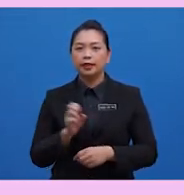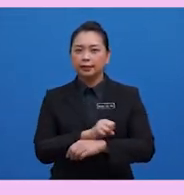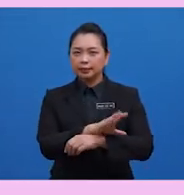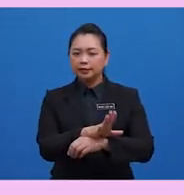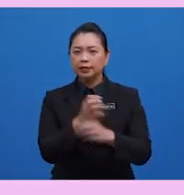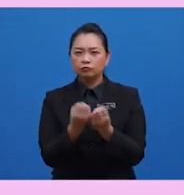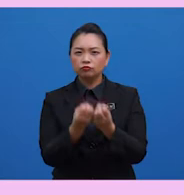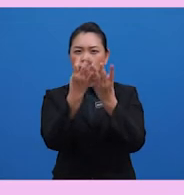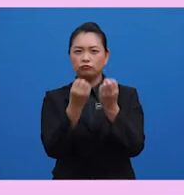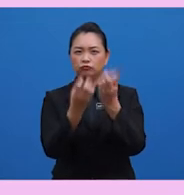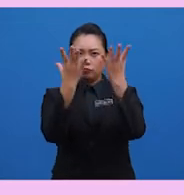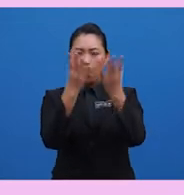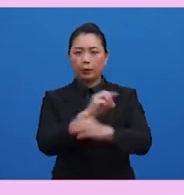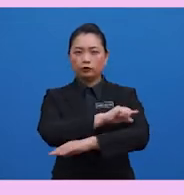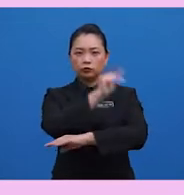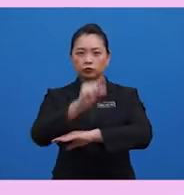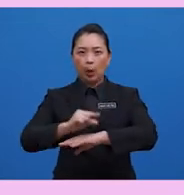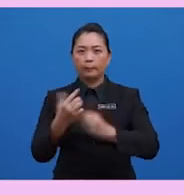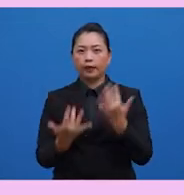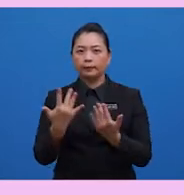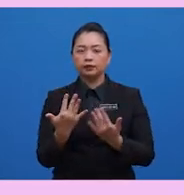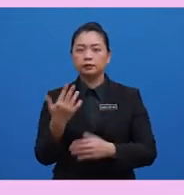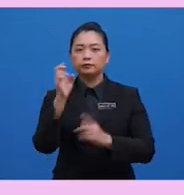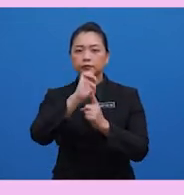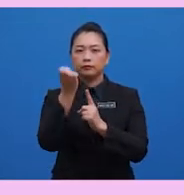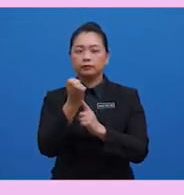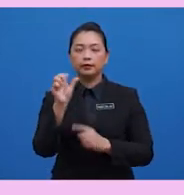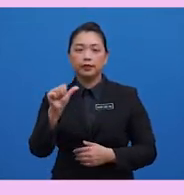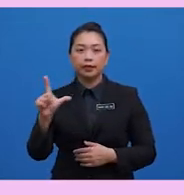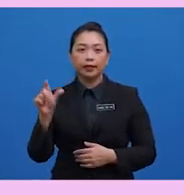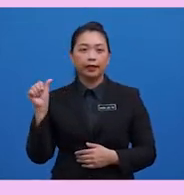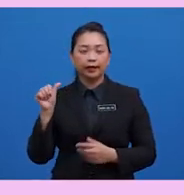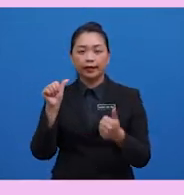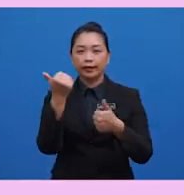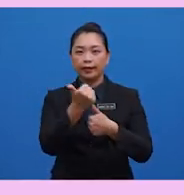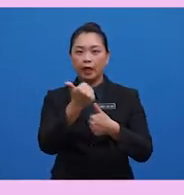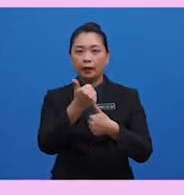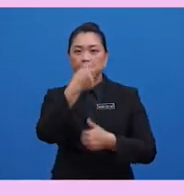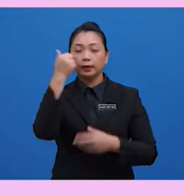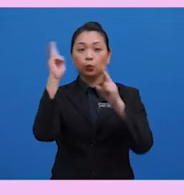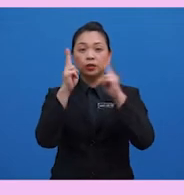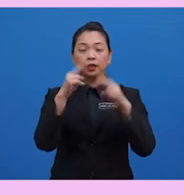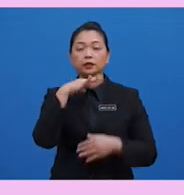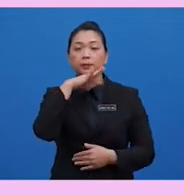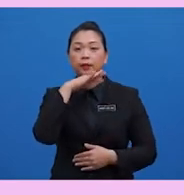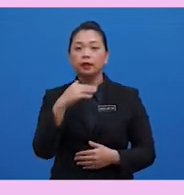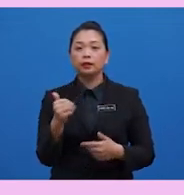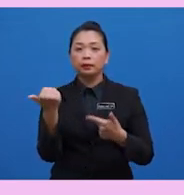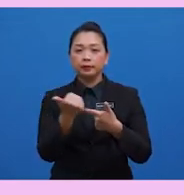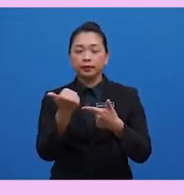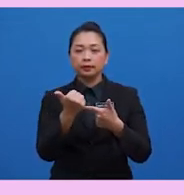kesan letusan gunung berapi terhadap ekosistem ialah A. Menyebabkan udara tercemar.